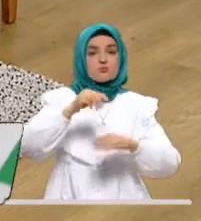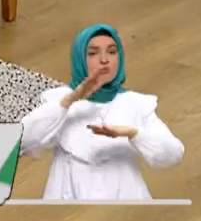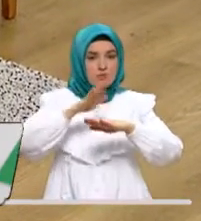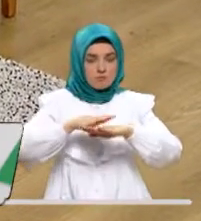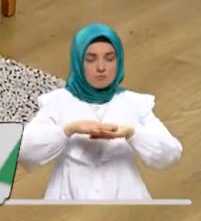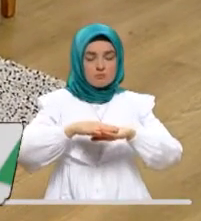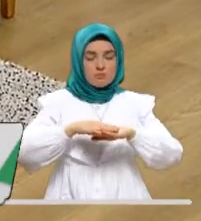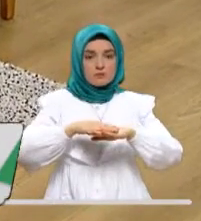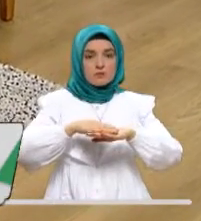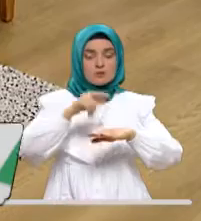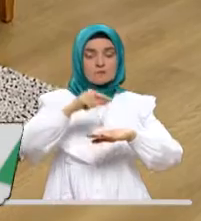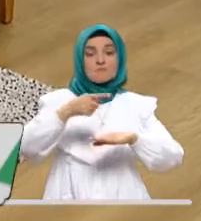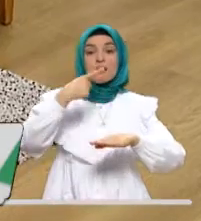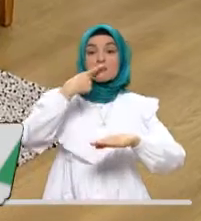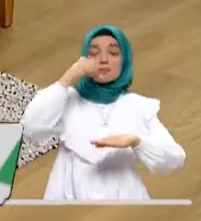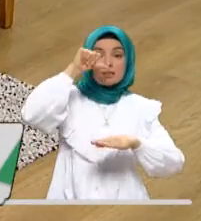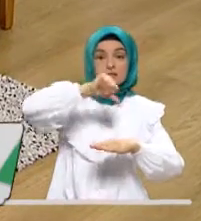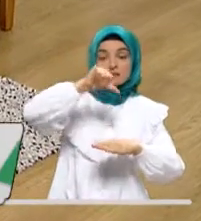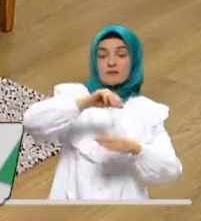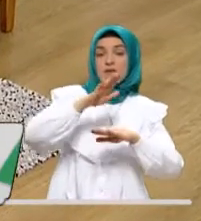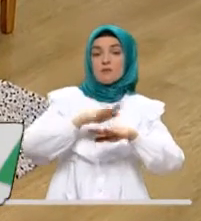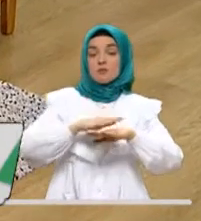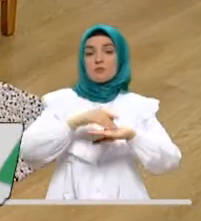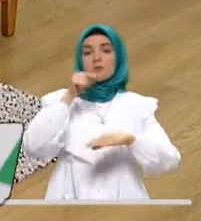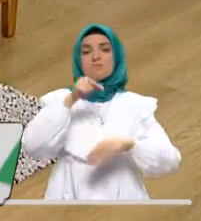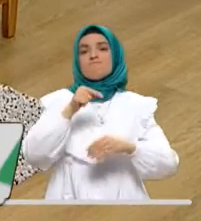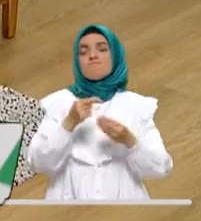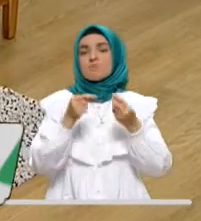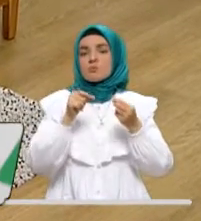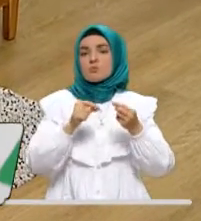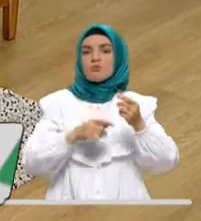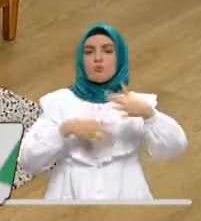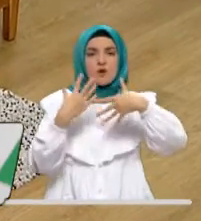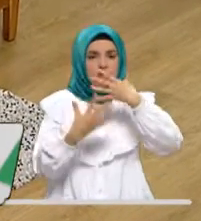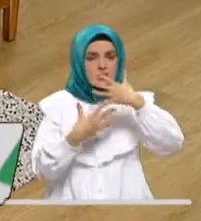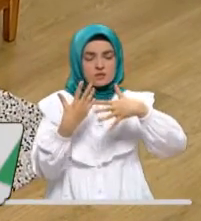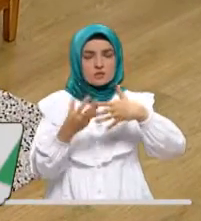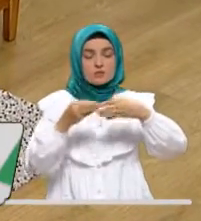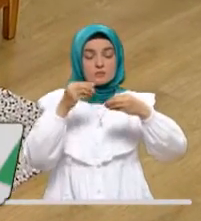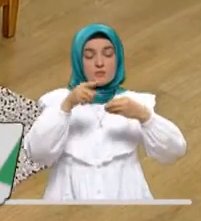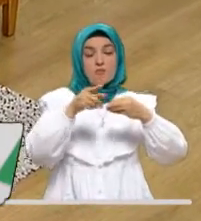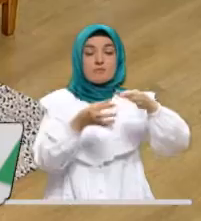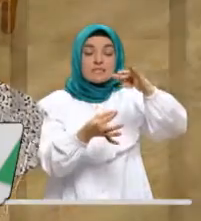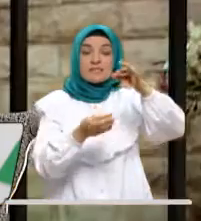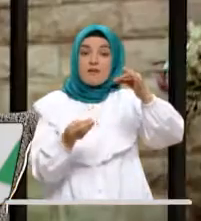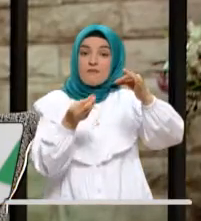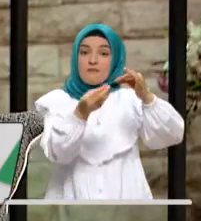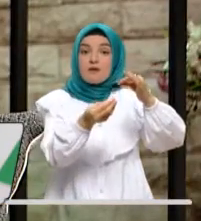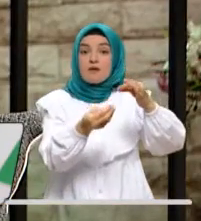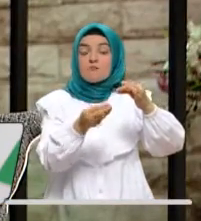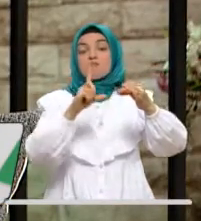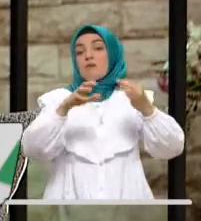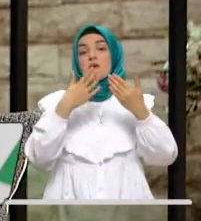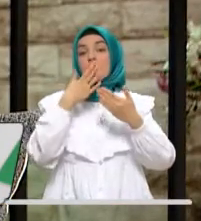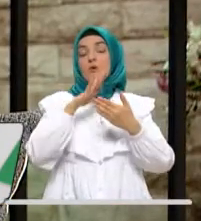yaparsam limon tuzu ve sirkeyle yaparım mesela üretim yapsam. Ama bunu şimdi karıştırıp da müşteriye vermeye gerek yok. Herkes kendi evinde karıştırabilir,